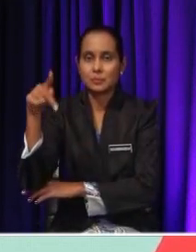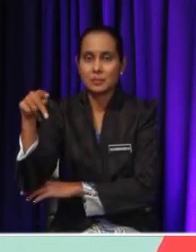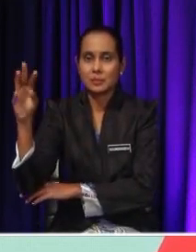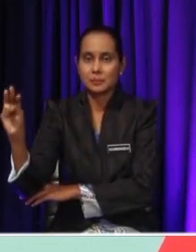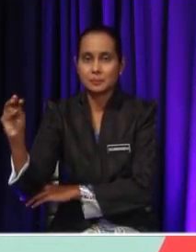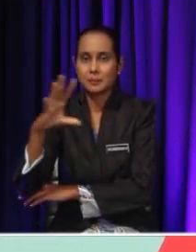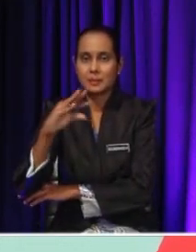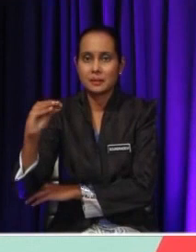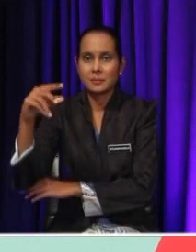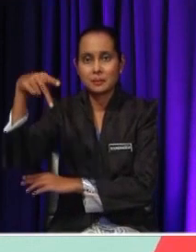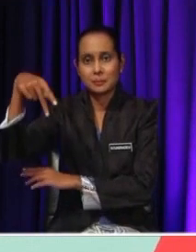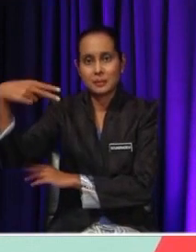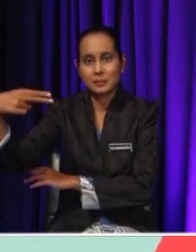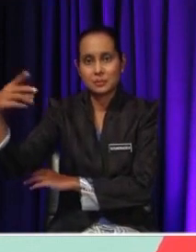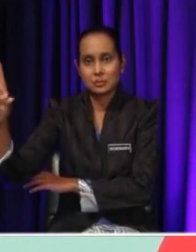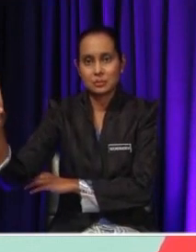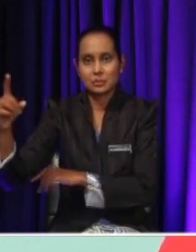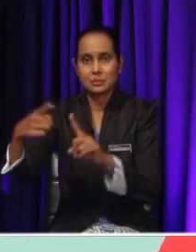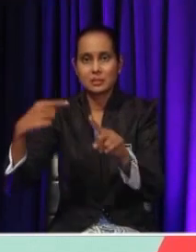dari University